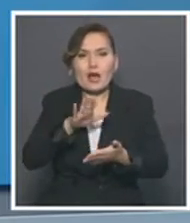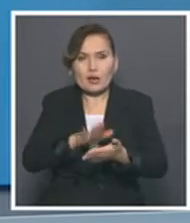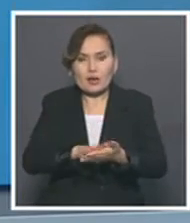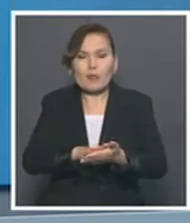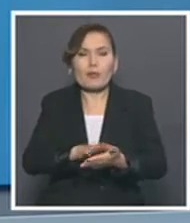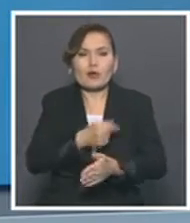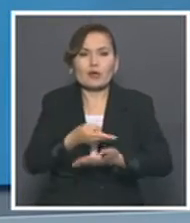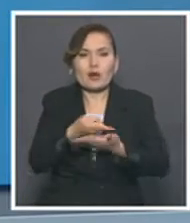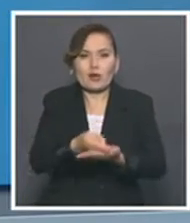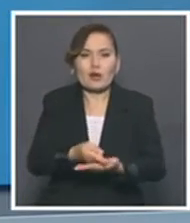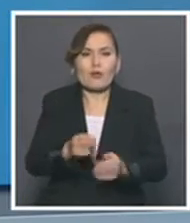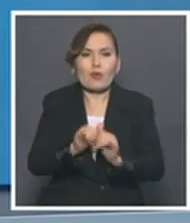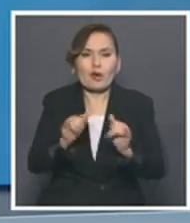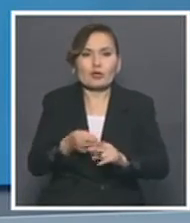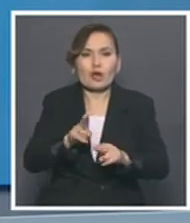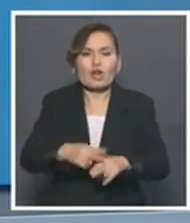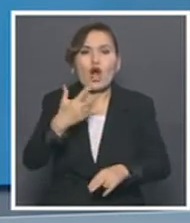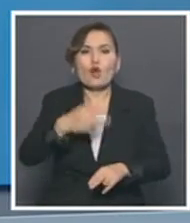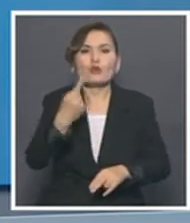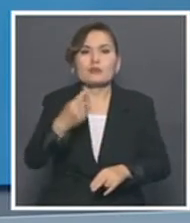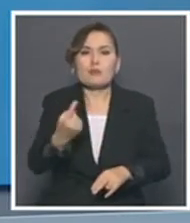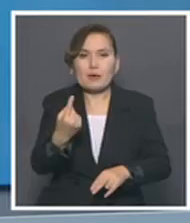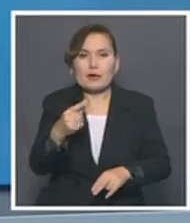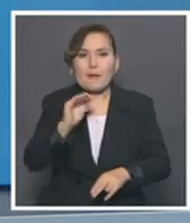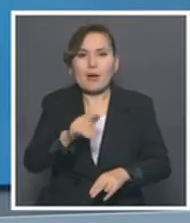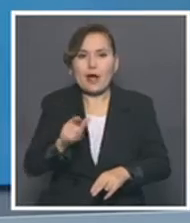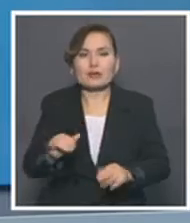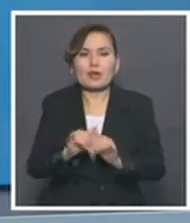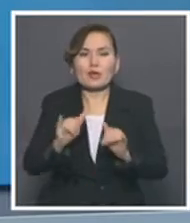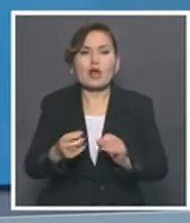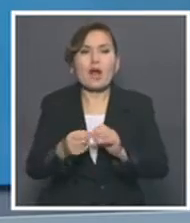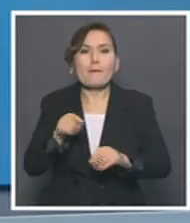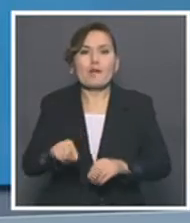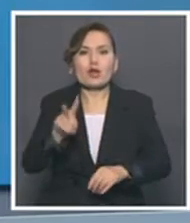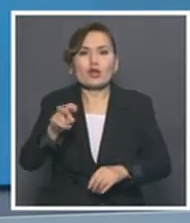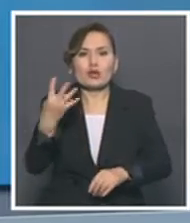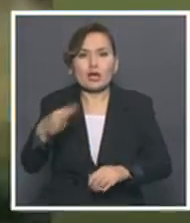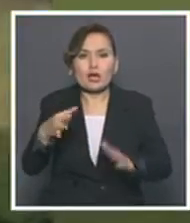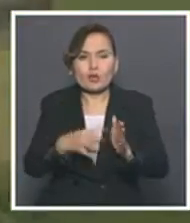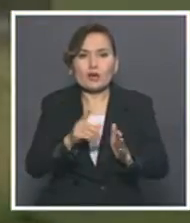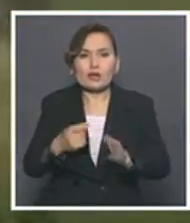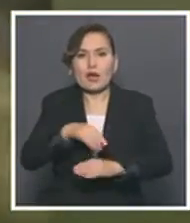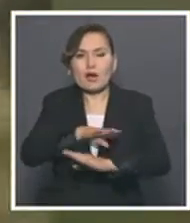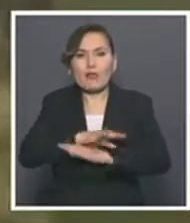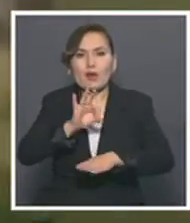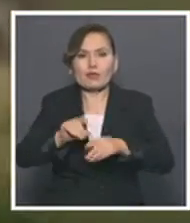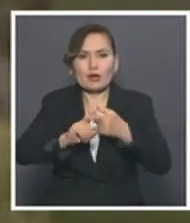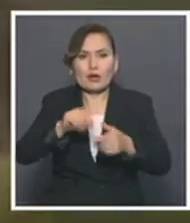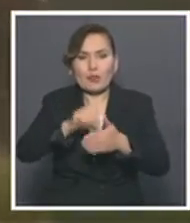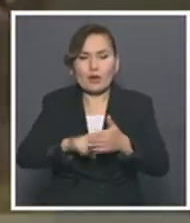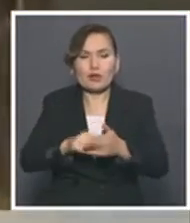кірісті. Бұл елде вирус жұқтырғандар саны 31 мыңнан асты. 1249 адам қайтыс болған. Айта кетейік, күні кеше елдің денсаулық